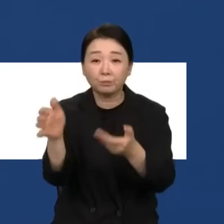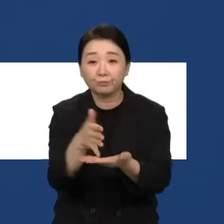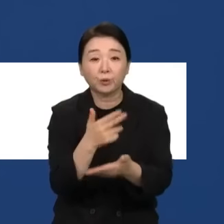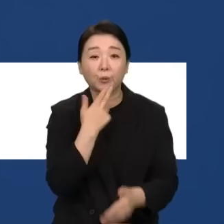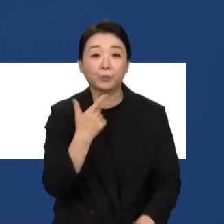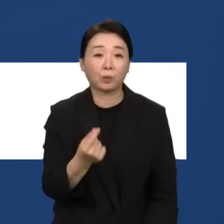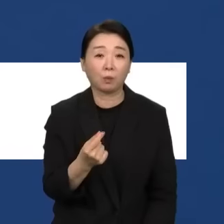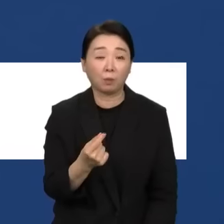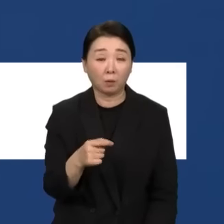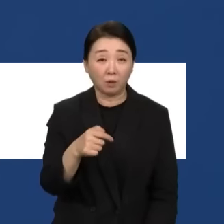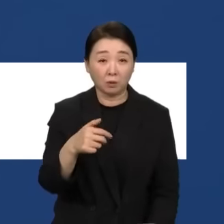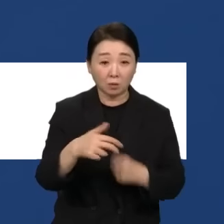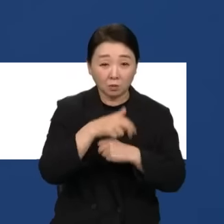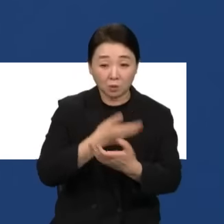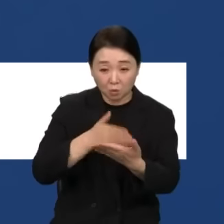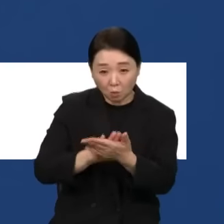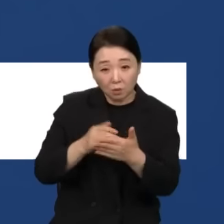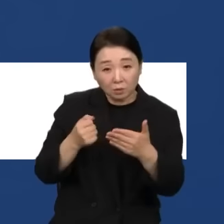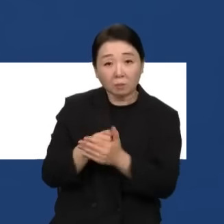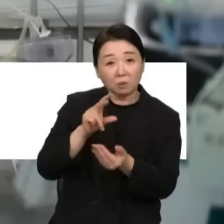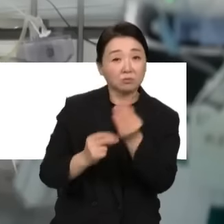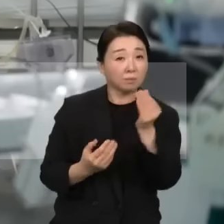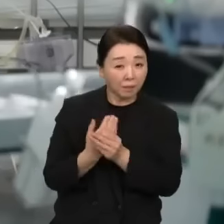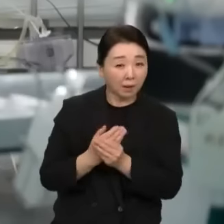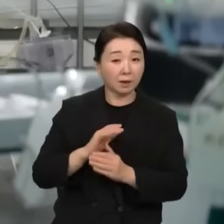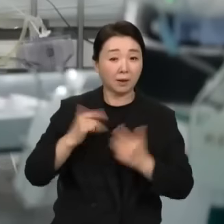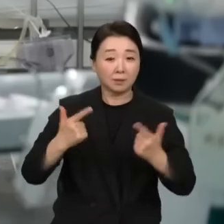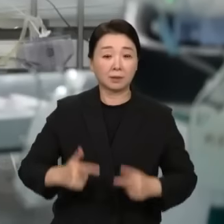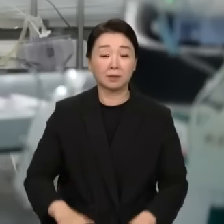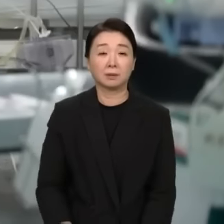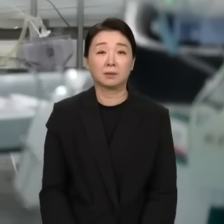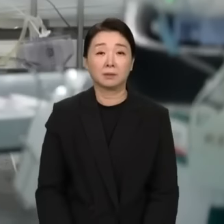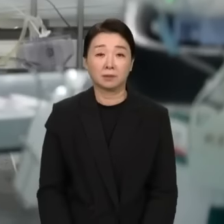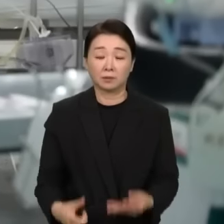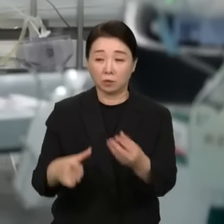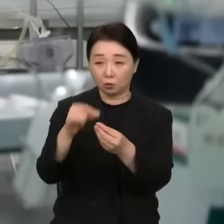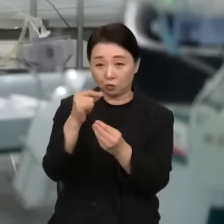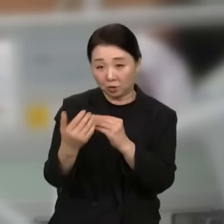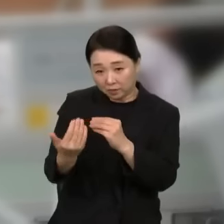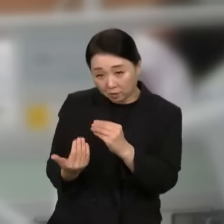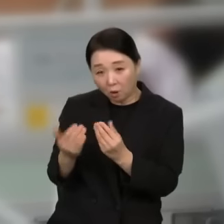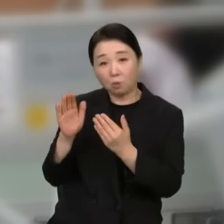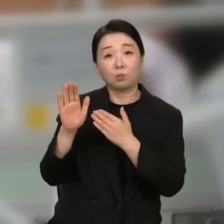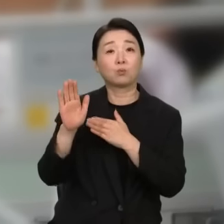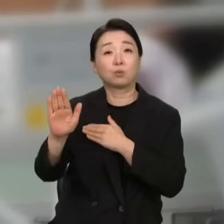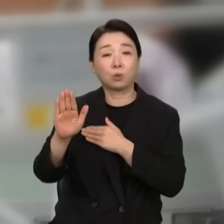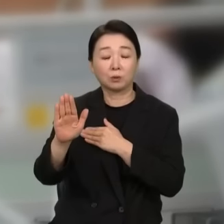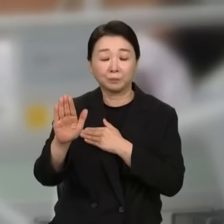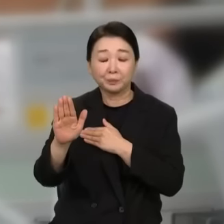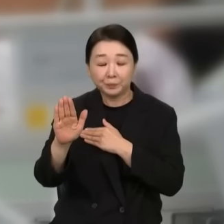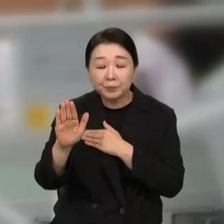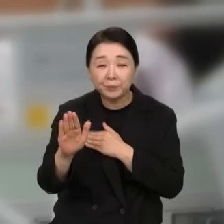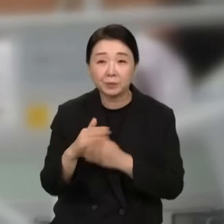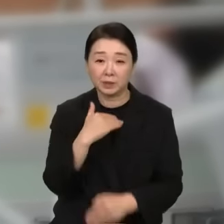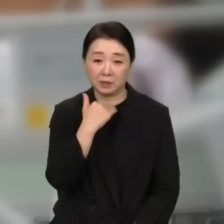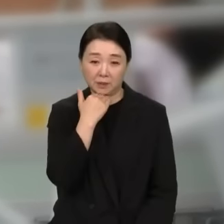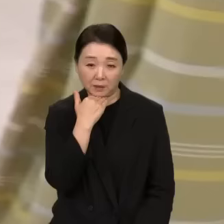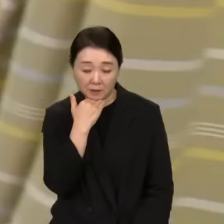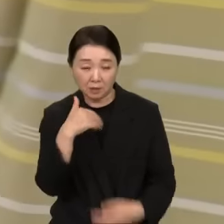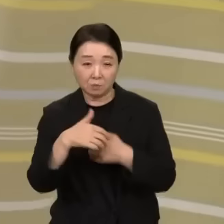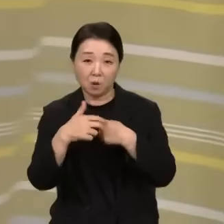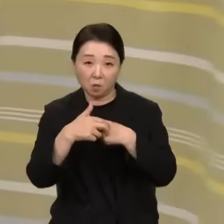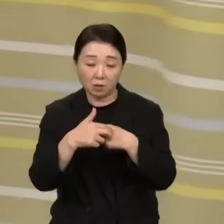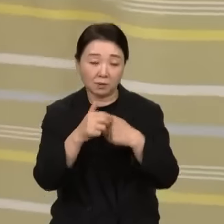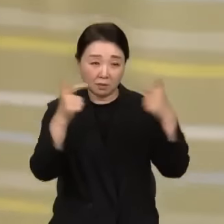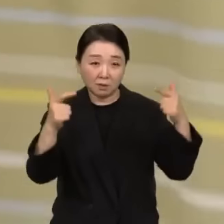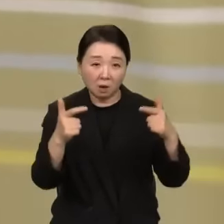그거는 우리 의료 개혁 때문에 생긴 일이 아닙니다 정부는 추석 연휴 전으로 당직 병원을 늘리고 진료도 대폭 인상하겠다고